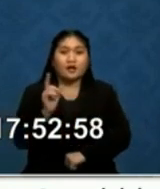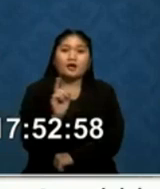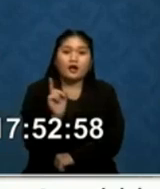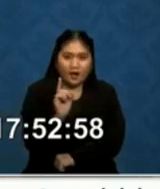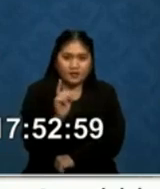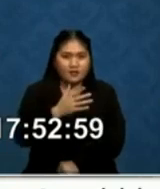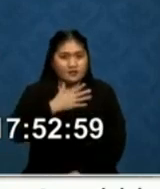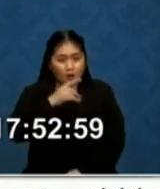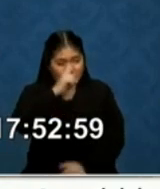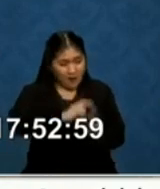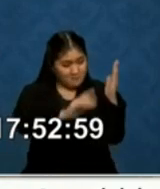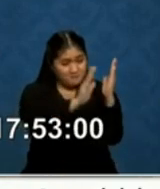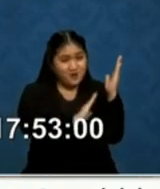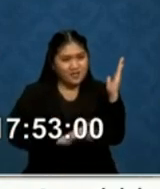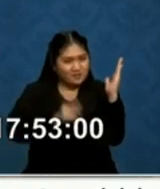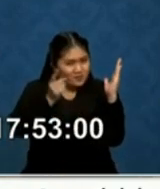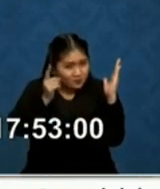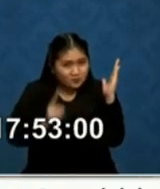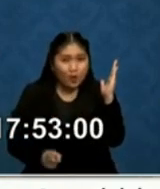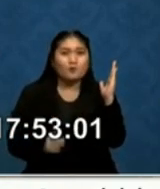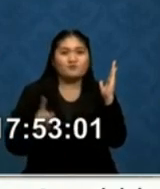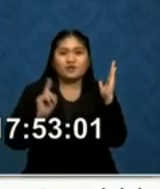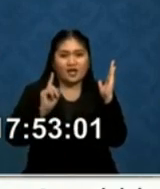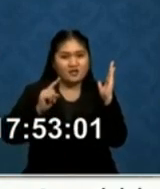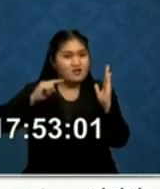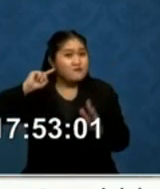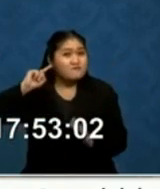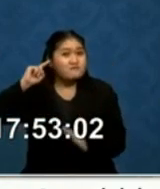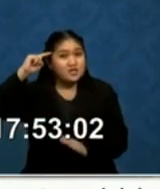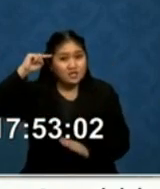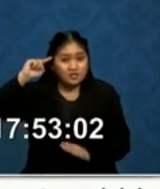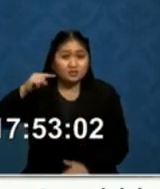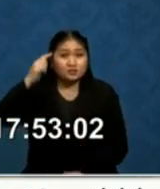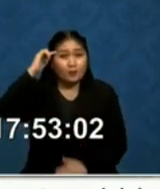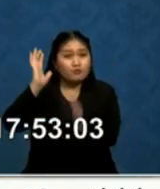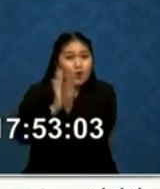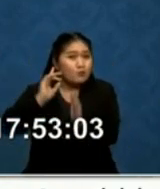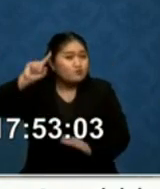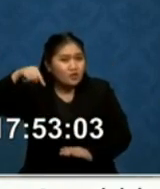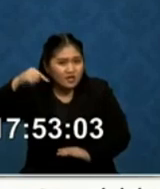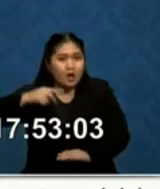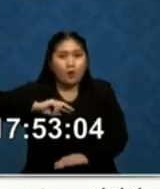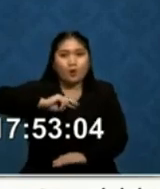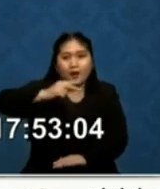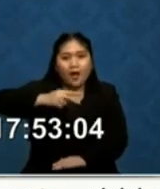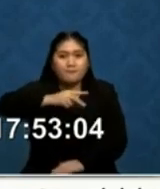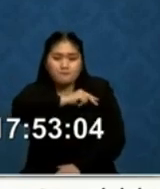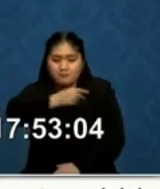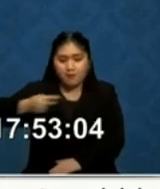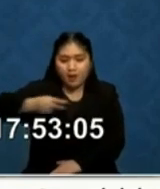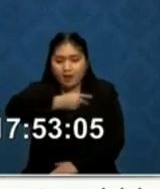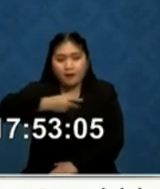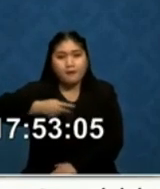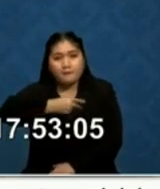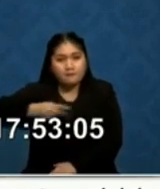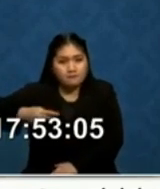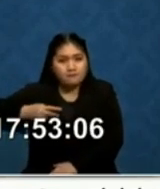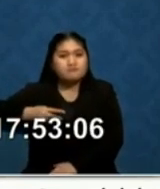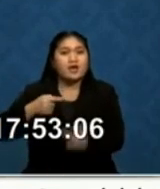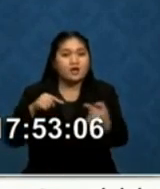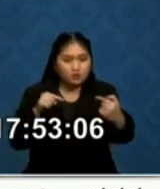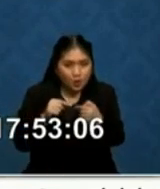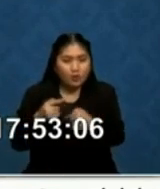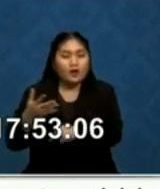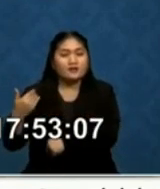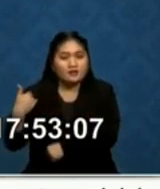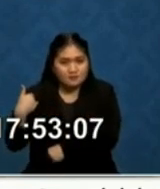เราประเทศไทยนี้ต้องมีพนักงานสอบสวนหญิงและล่ามแปลภาษาค่ะเพื่อพิจารณาในระบบไต่สวนแทนระบบกล่าวหา